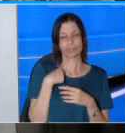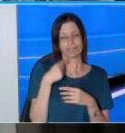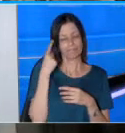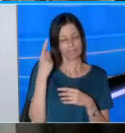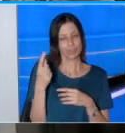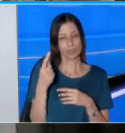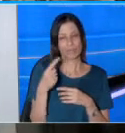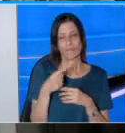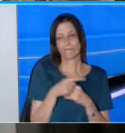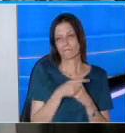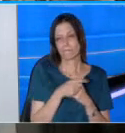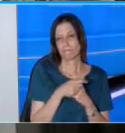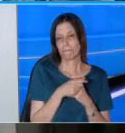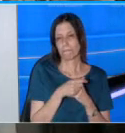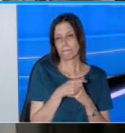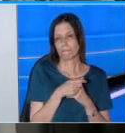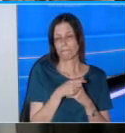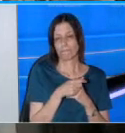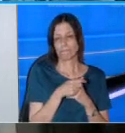אני חושב